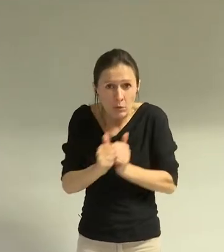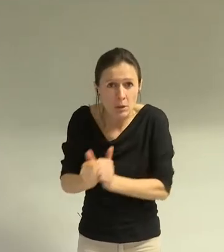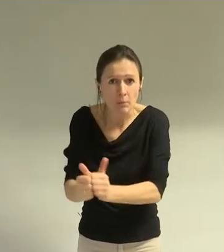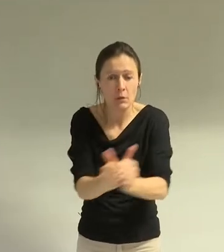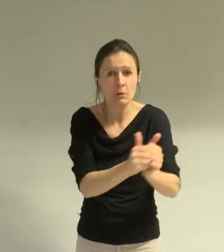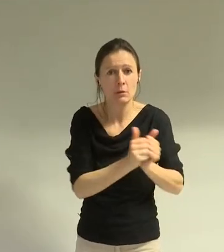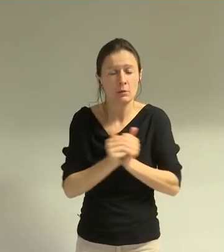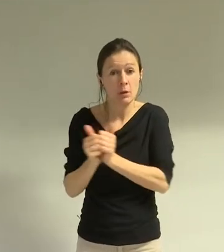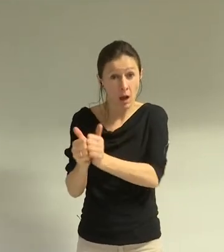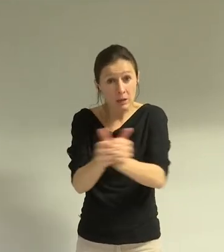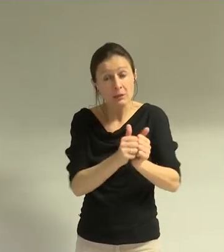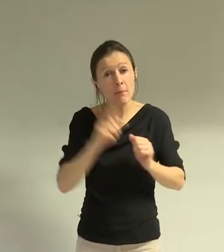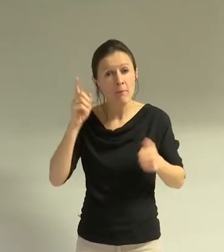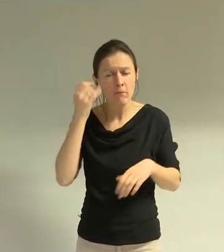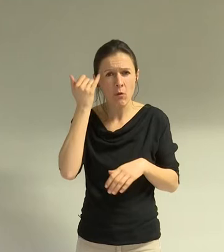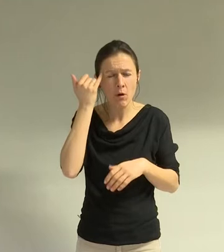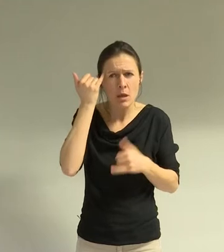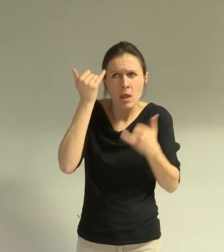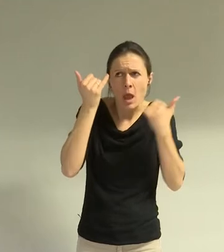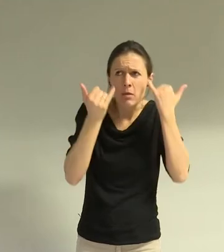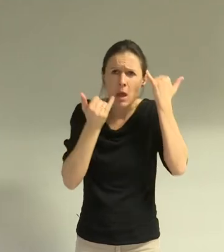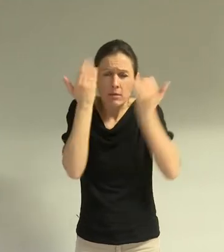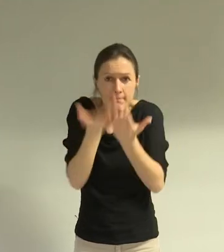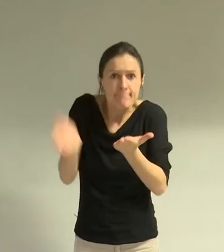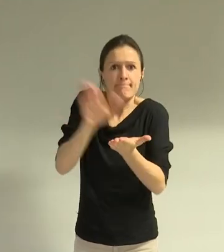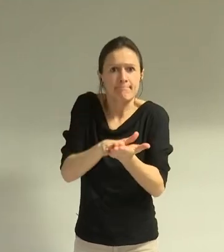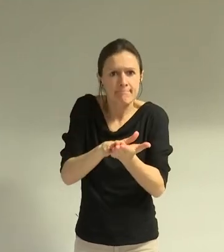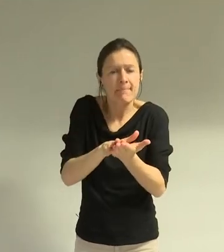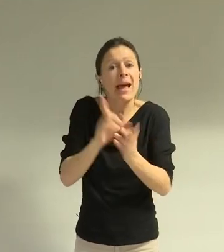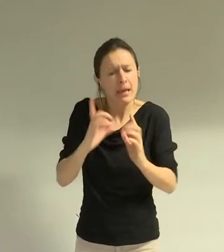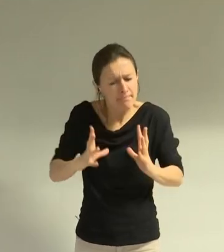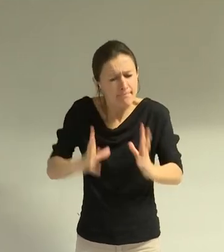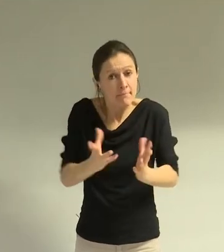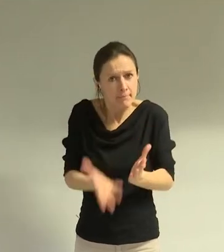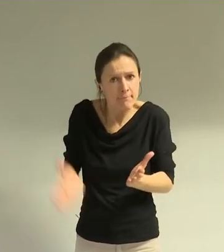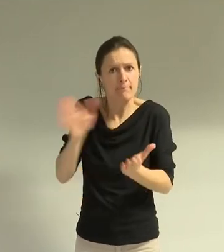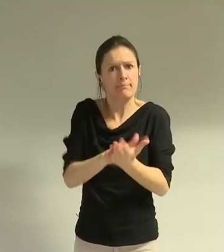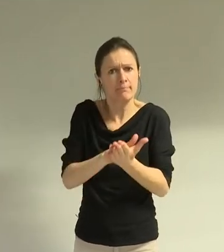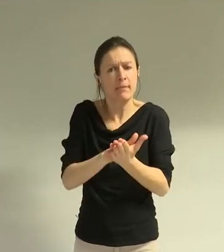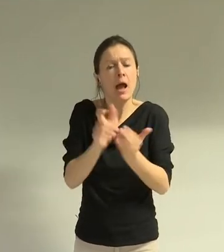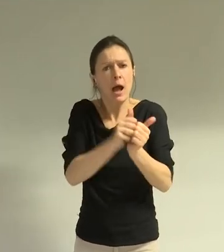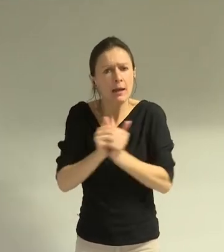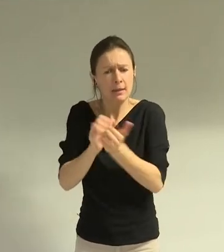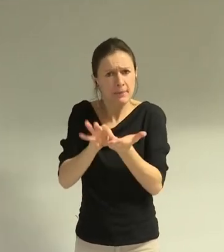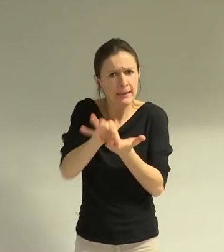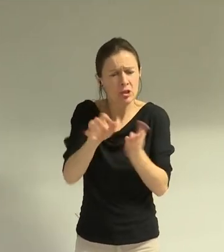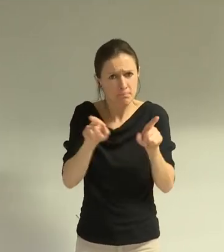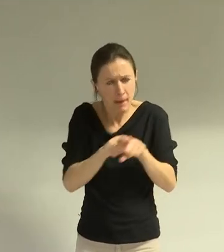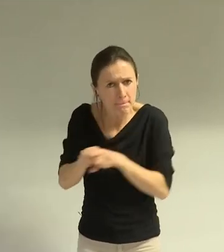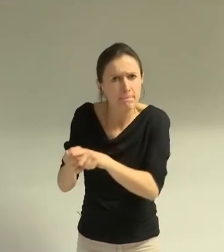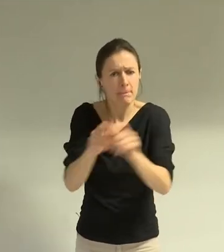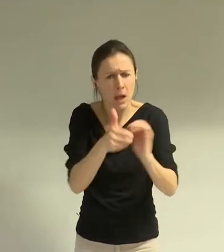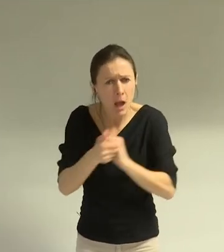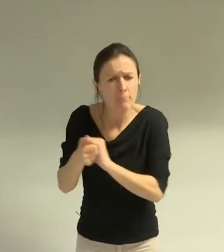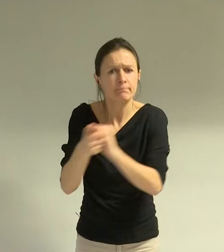redoubler d'inventivité et surtout redoubler d'engagement pour établir une vraie stratégie commune à moyen terme en mettant en place des actions maintenant